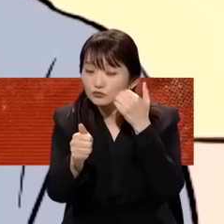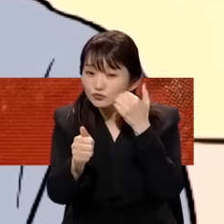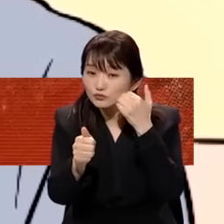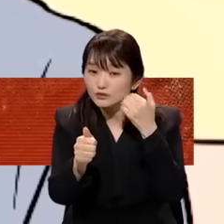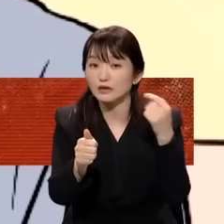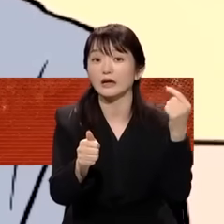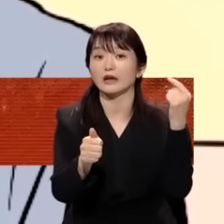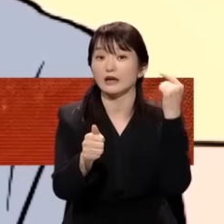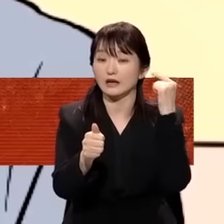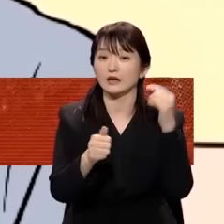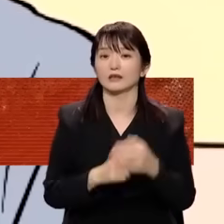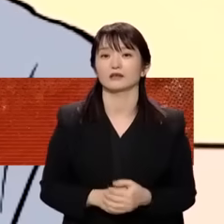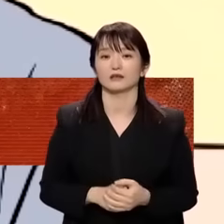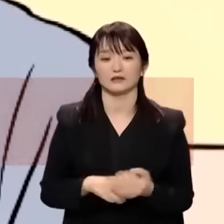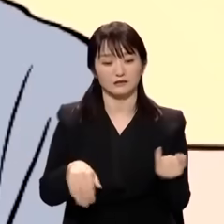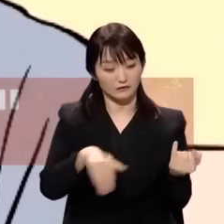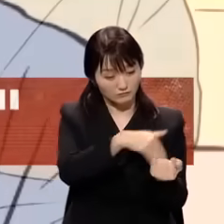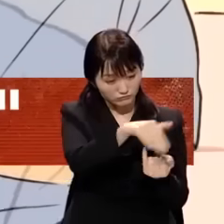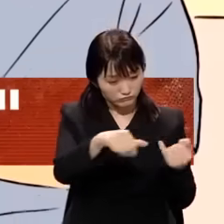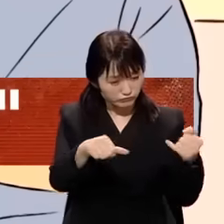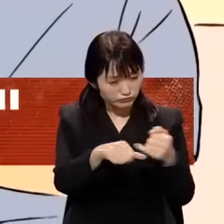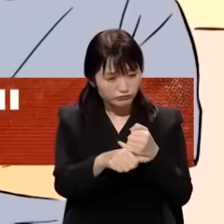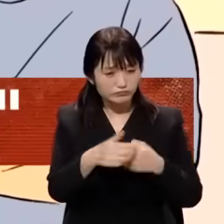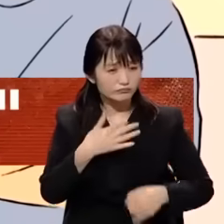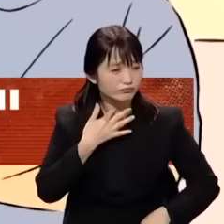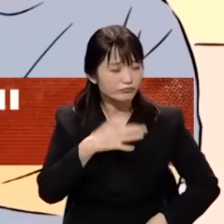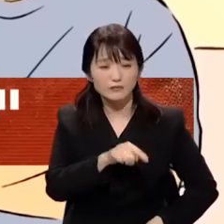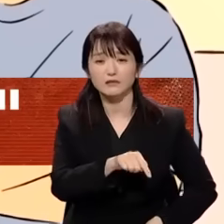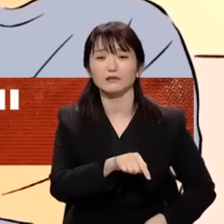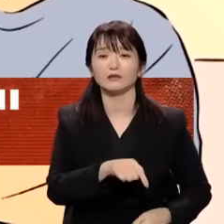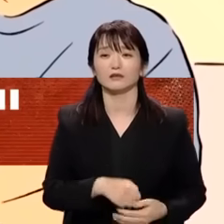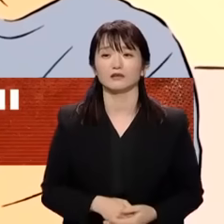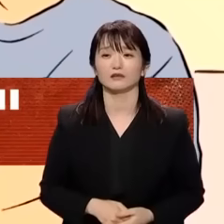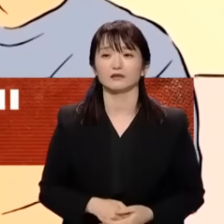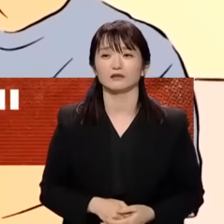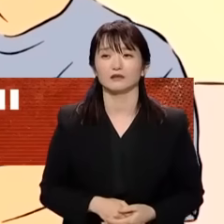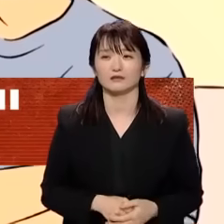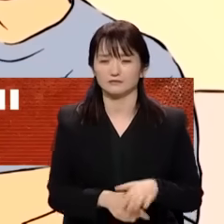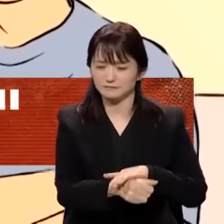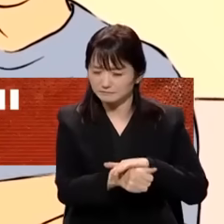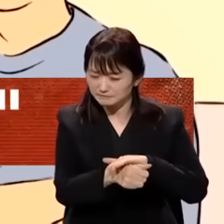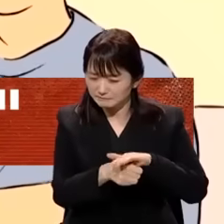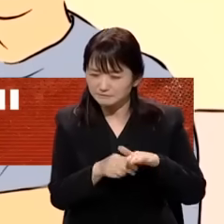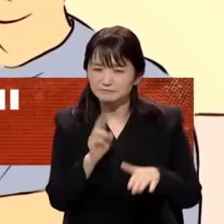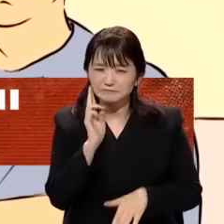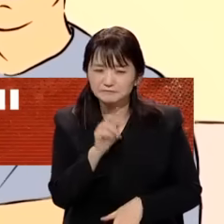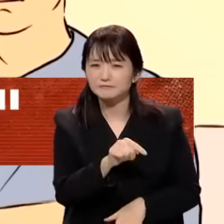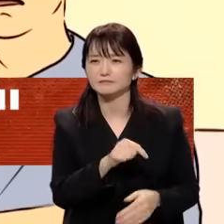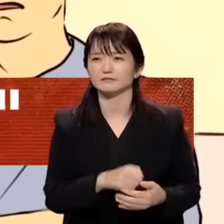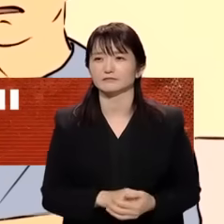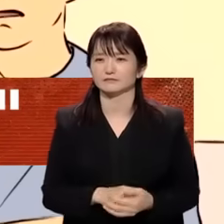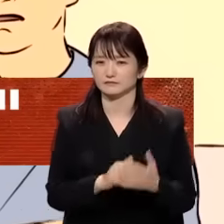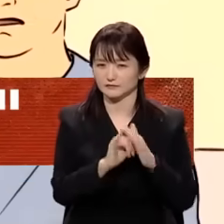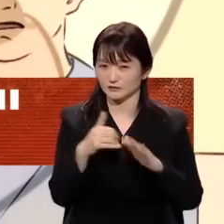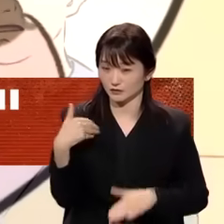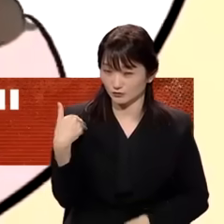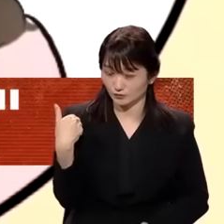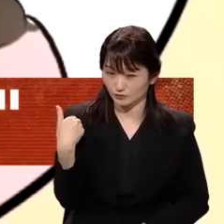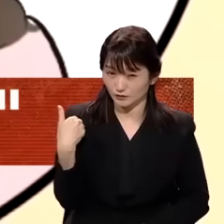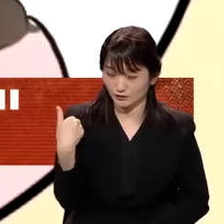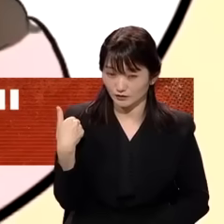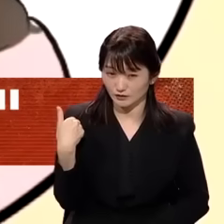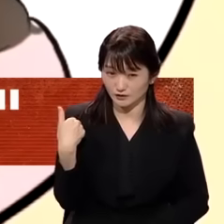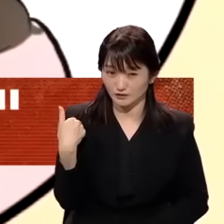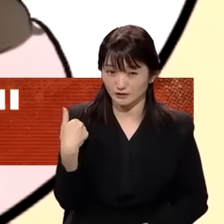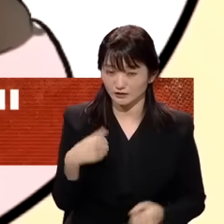나더니 아가씨 연애 한번 제대로 못 해봤다고 하지 않았냐 내숭이 심했던 것 같다 가족들 몰래 연애하고 다녔나 보다